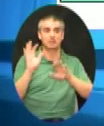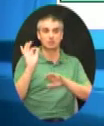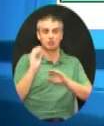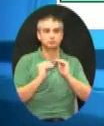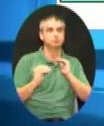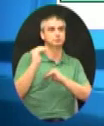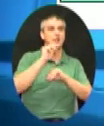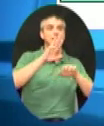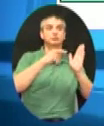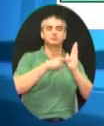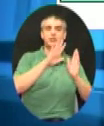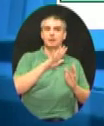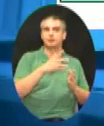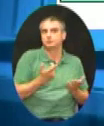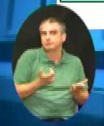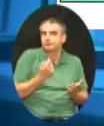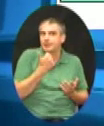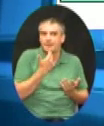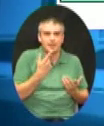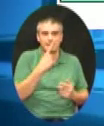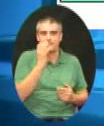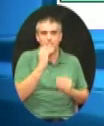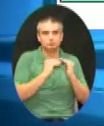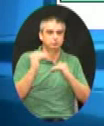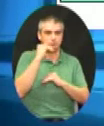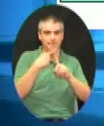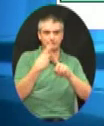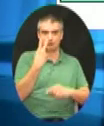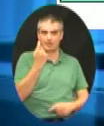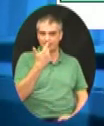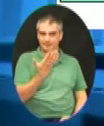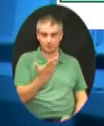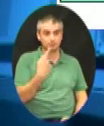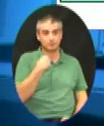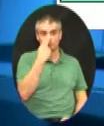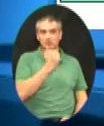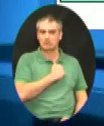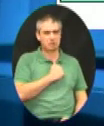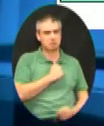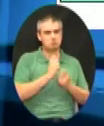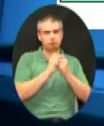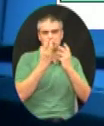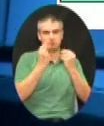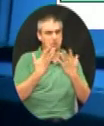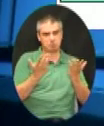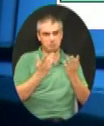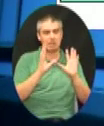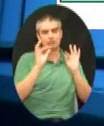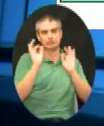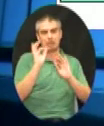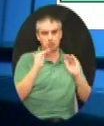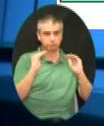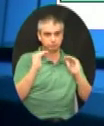מ-5.9% ל-9.5%, זה כמעט 100% עלייה. אנחנו רואים כאן אנשים דתיים, זה לא השתנה בהרבה, אנשים דתיים